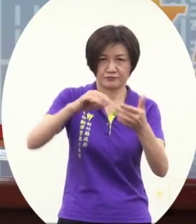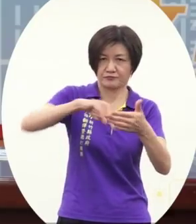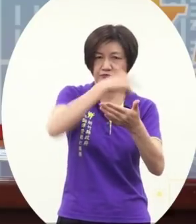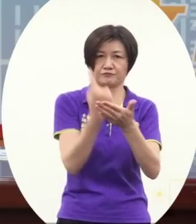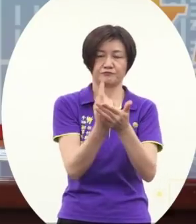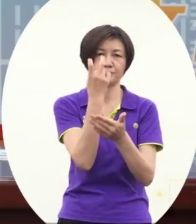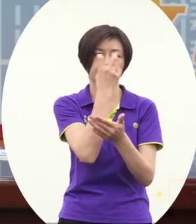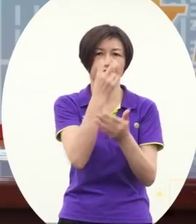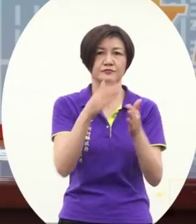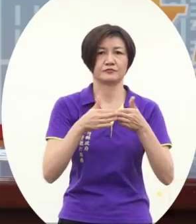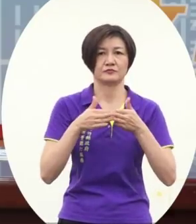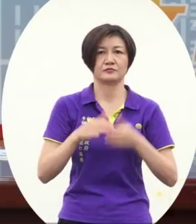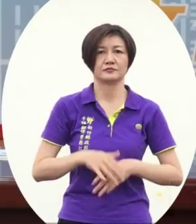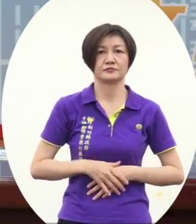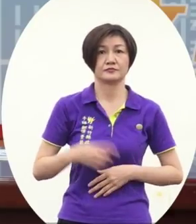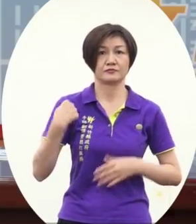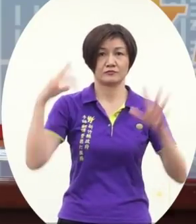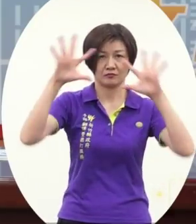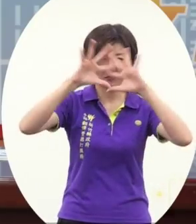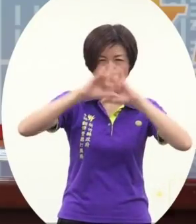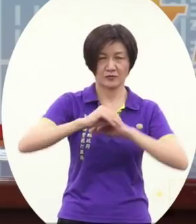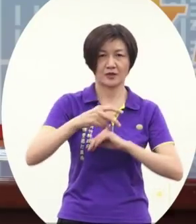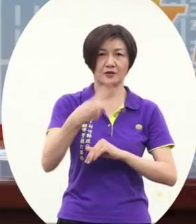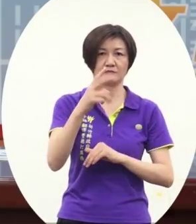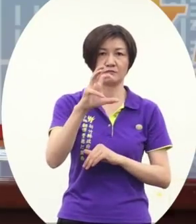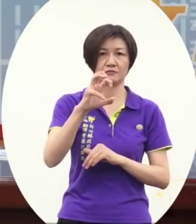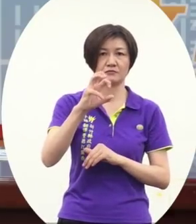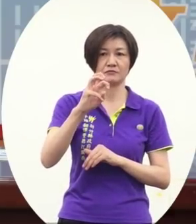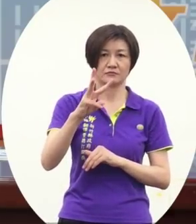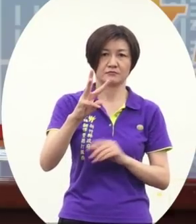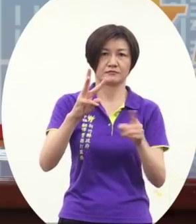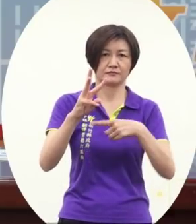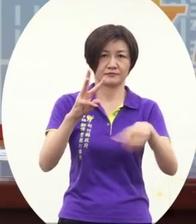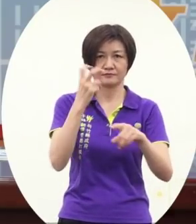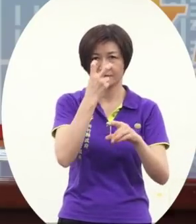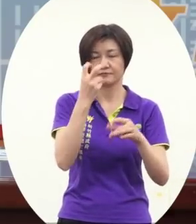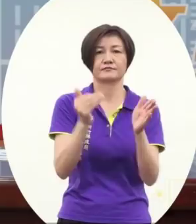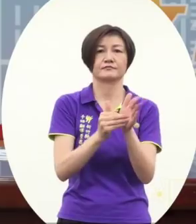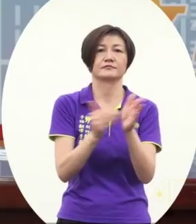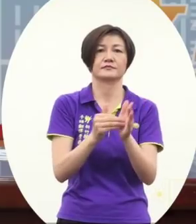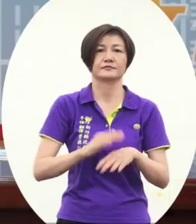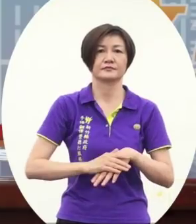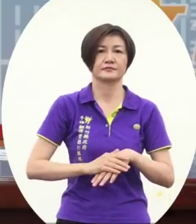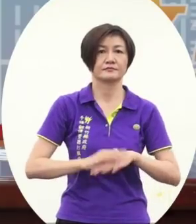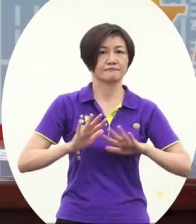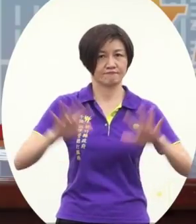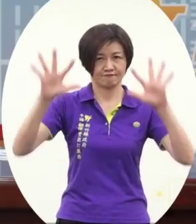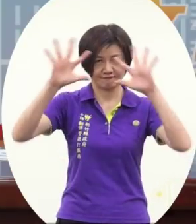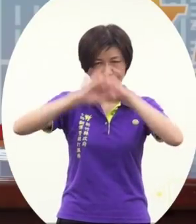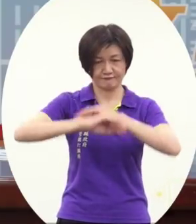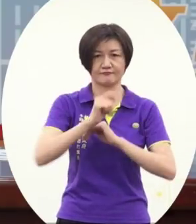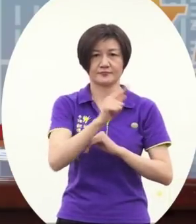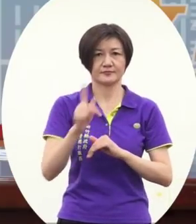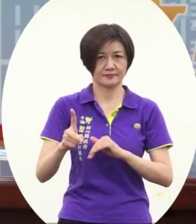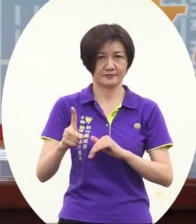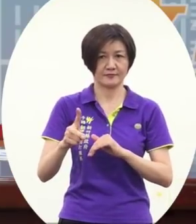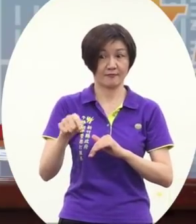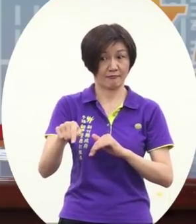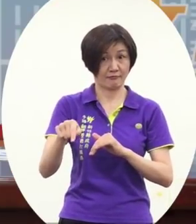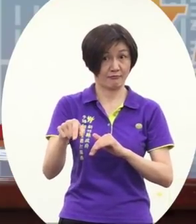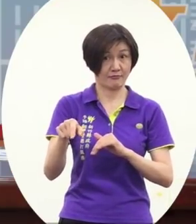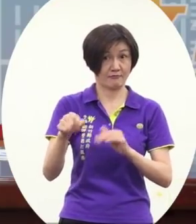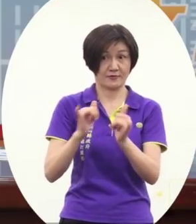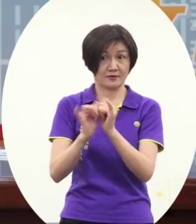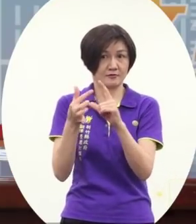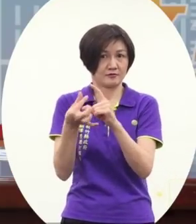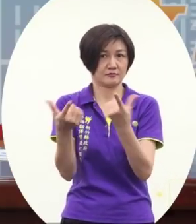检。昨天晚上一共筛检了283人，那今天晚上仍然在这个地区，我们